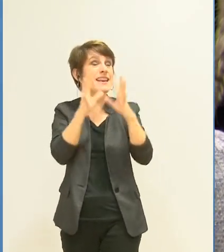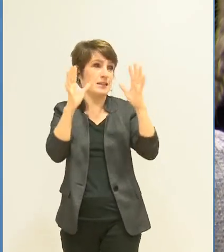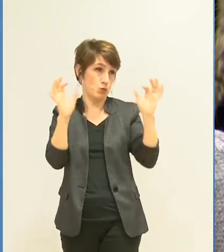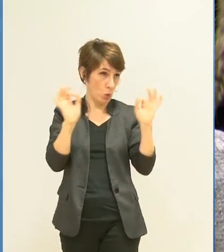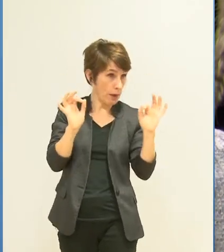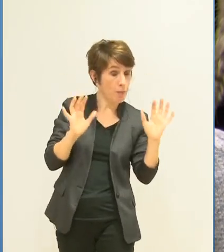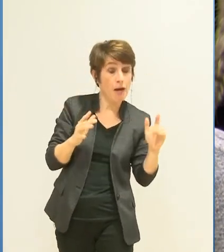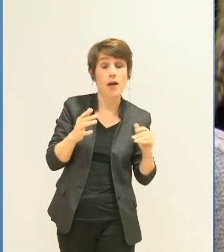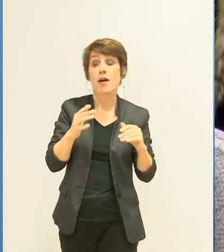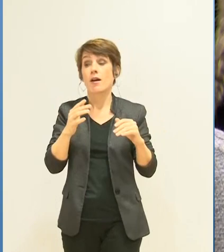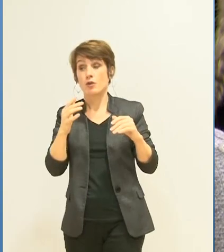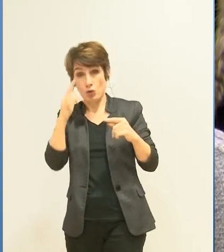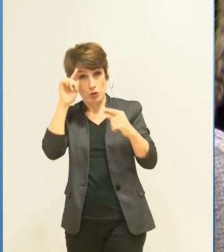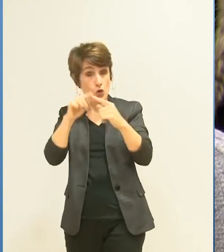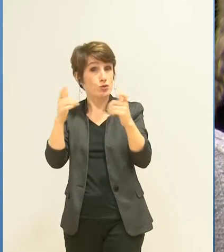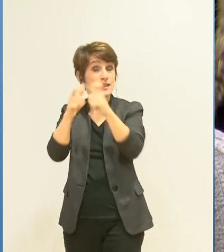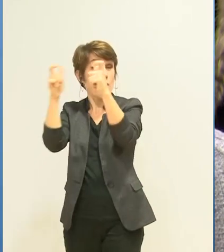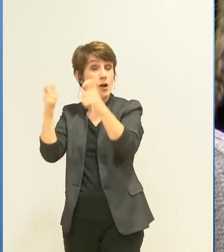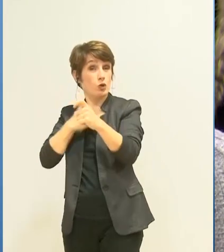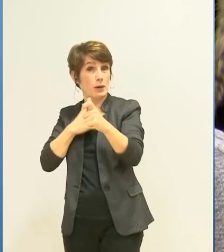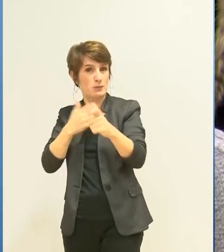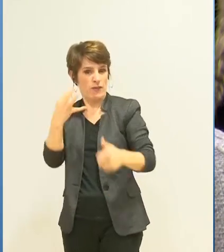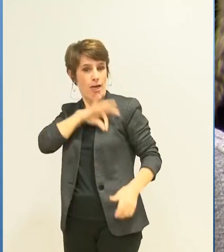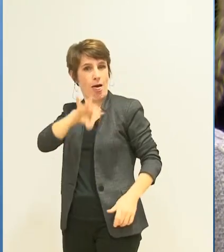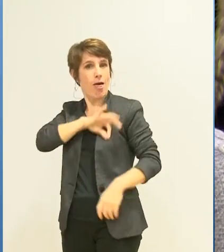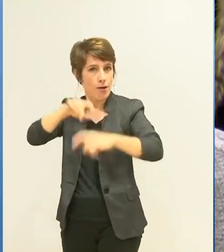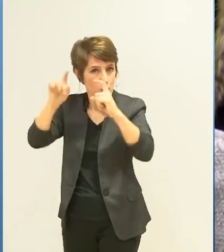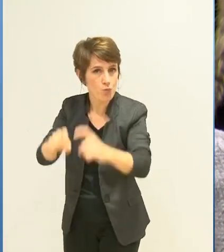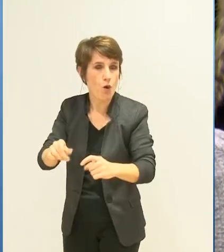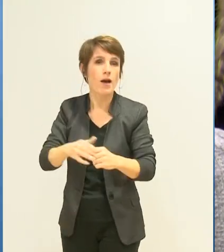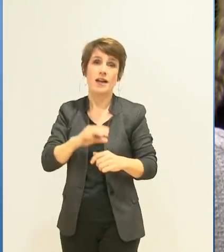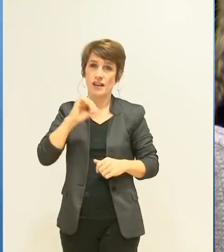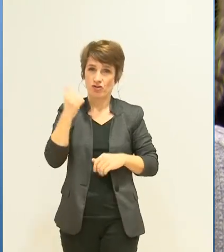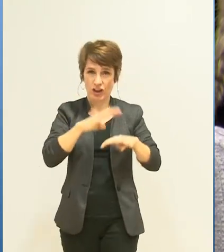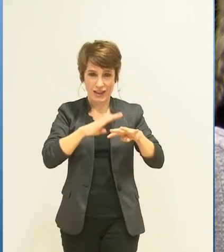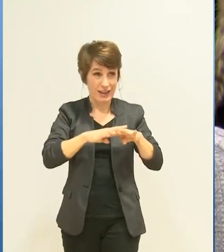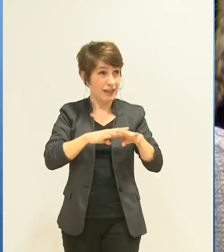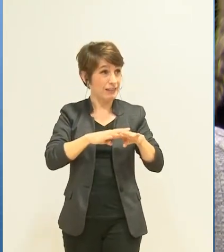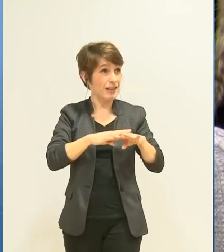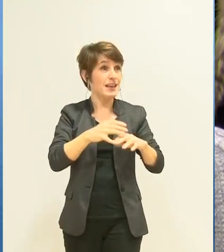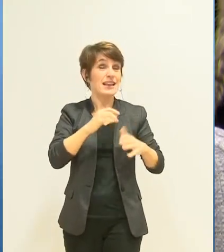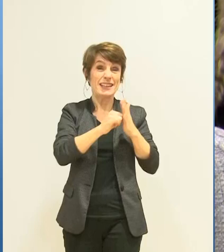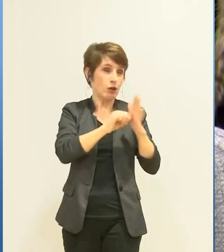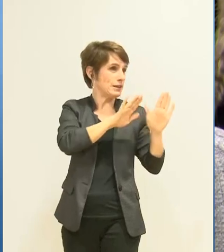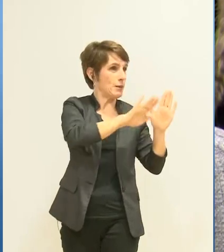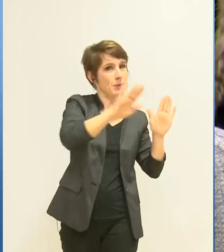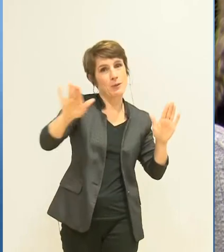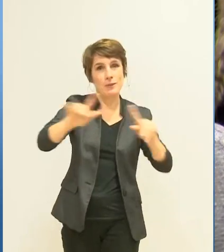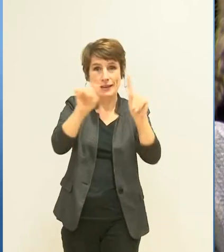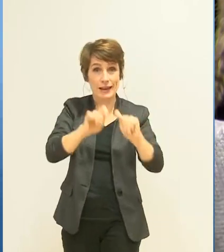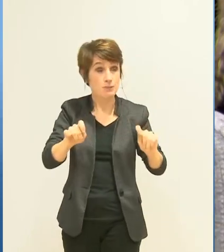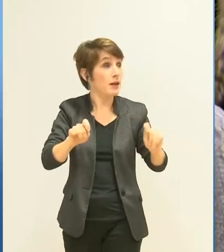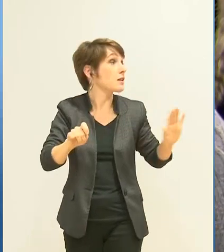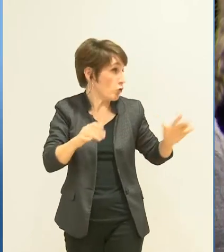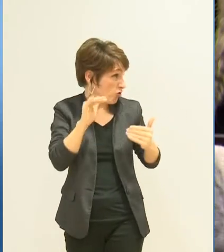pour réduire des marges et promoteurs j'espère que ça existe conservant l'identité de chaque quartier j'espère que ça existe mais paraît-il que dans le